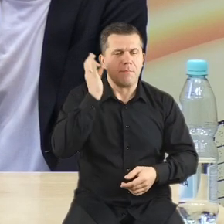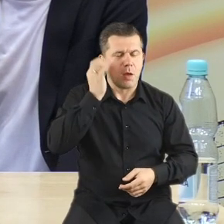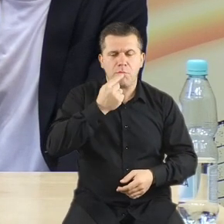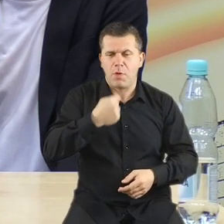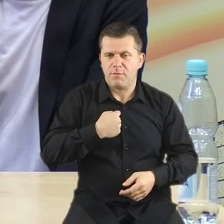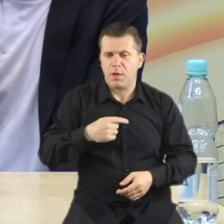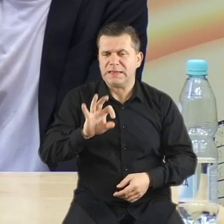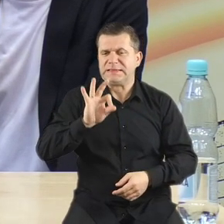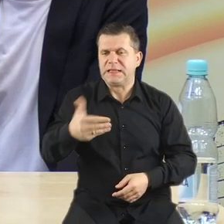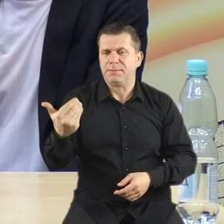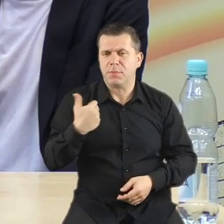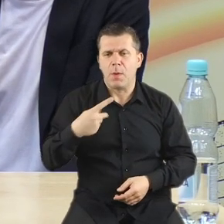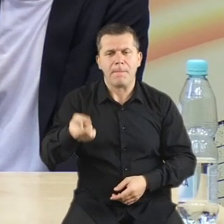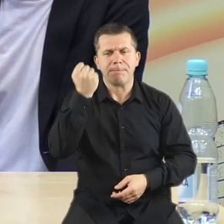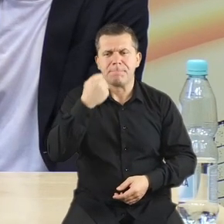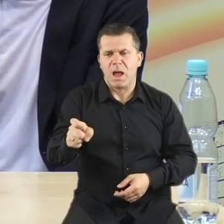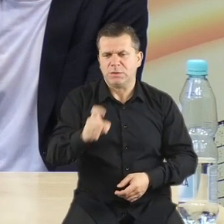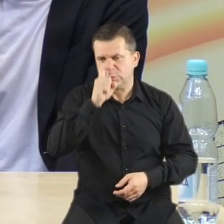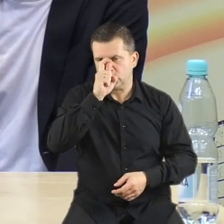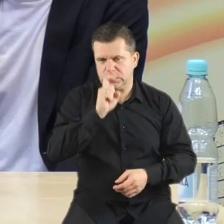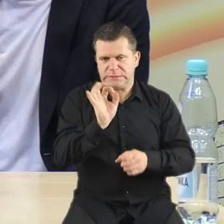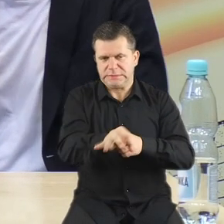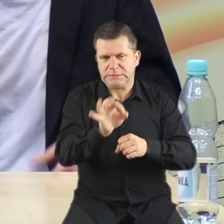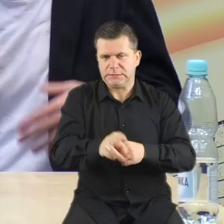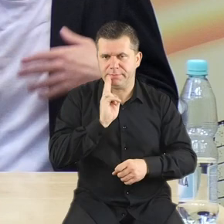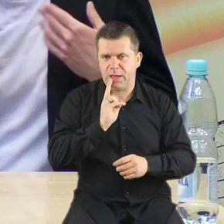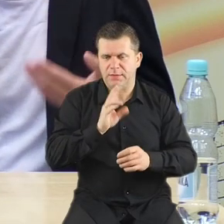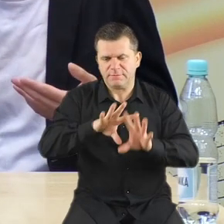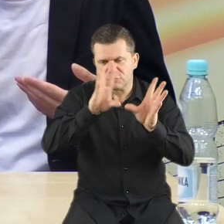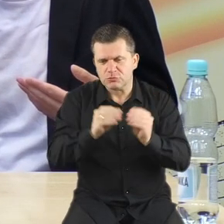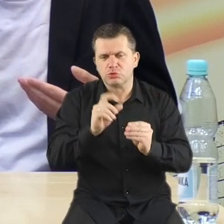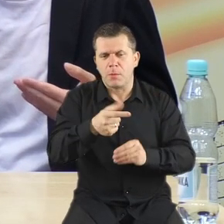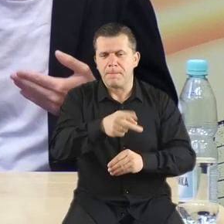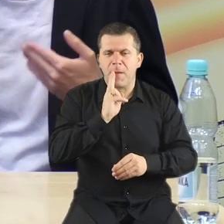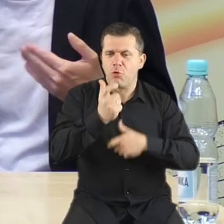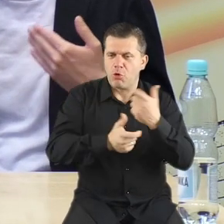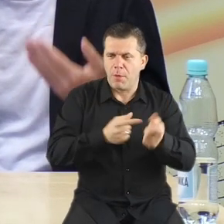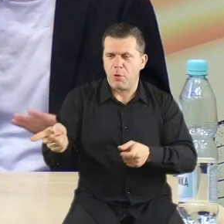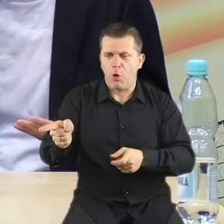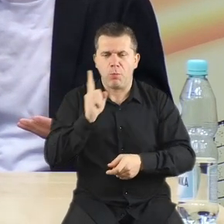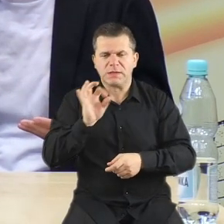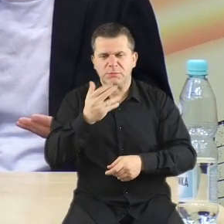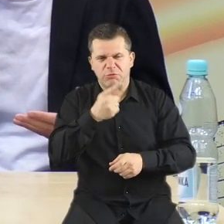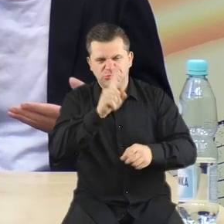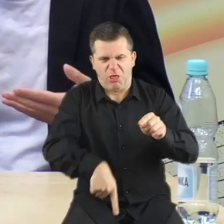że no i syn był bardzo okrutny wobec niej. Wszystko, co robiła, według niego robiła